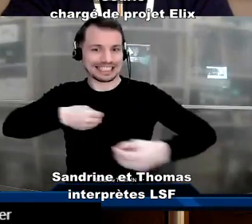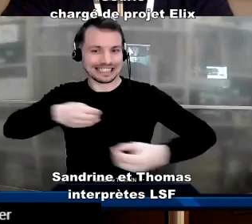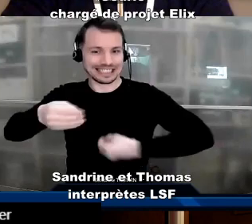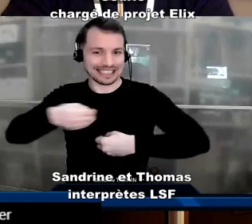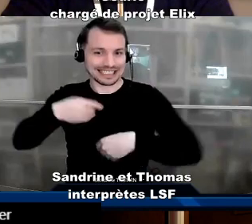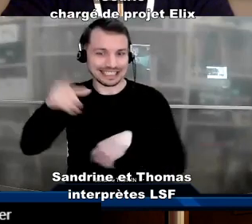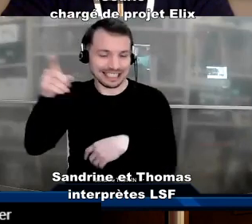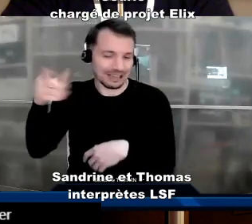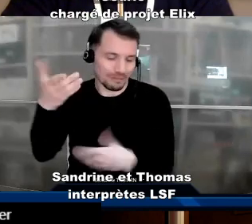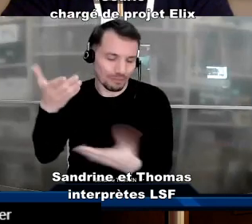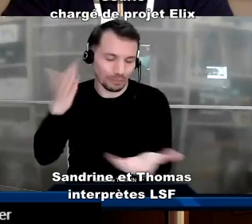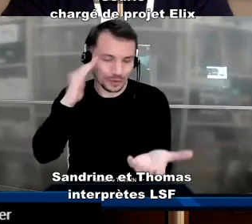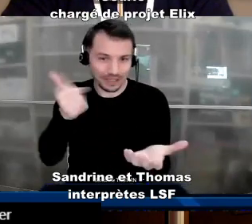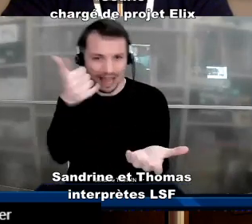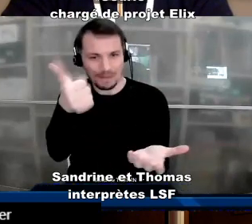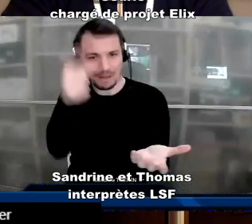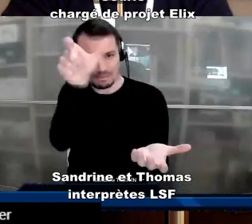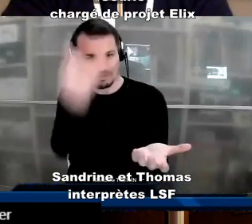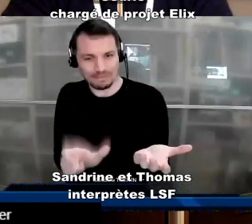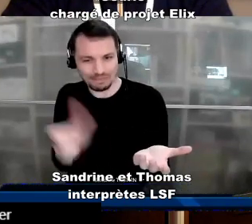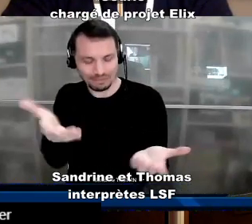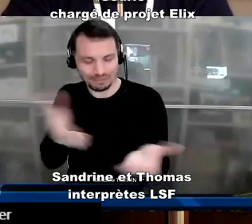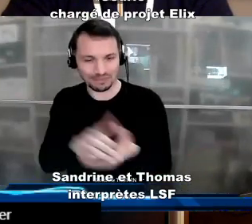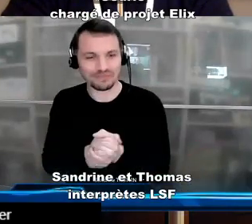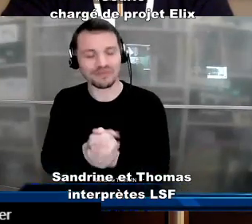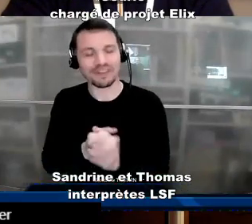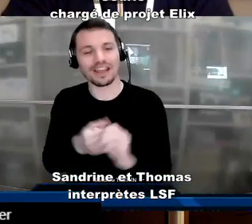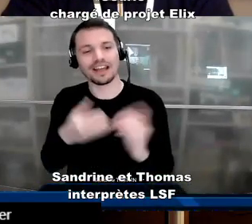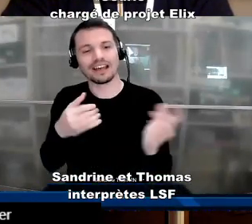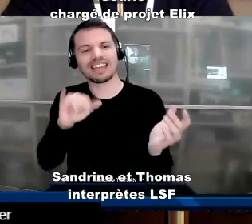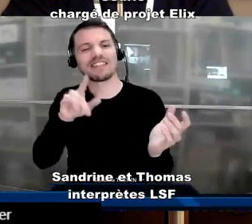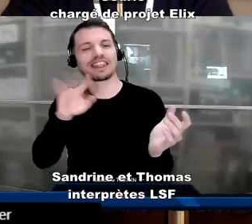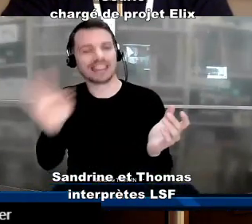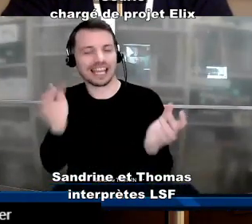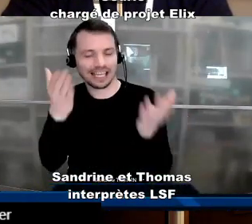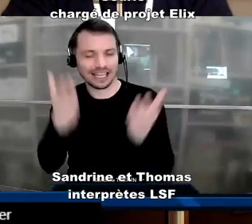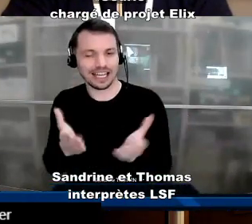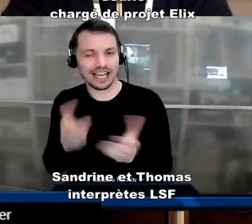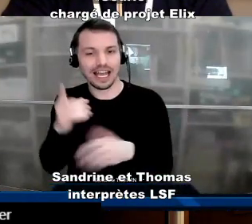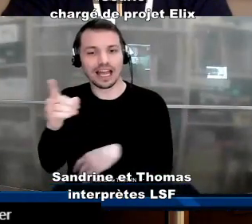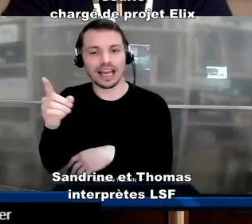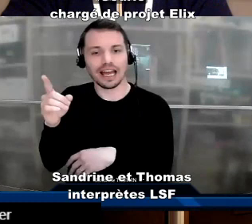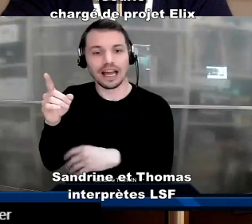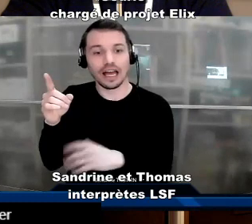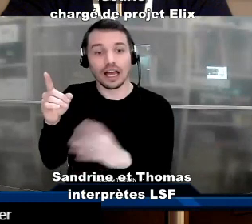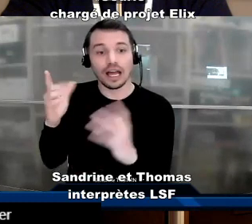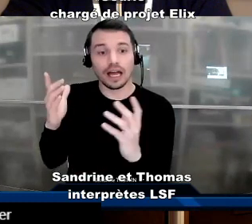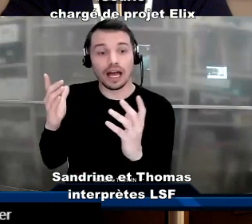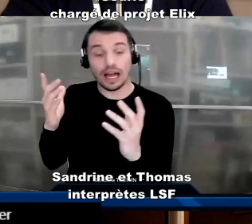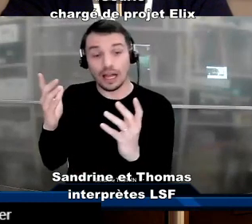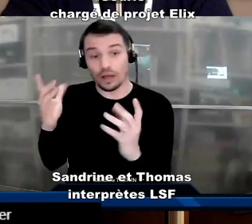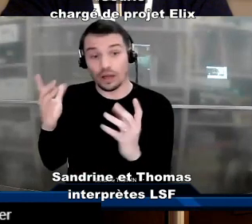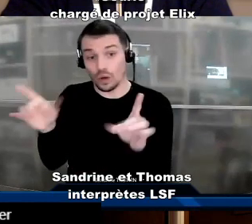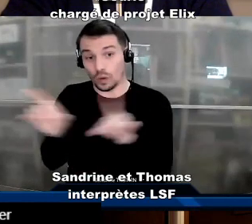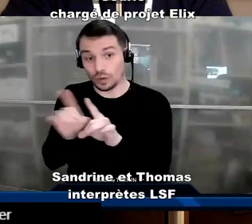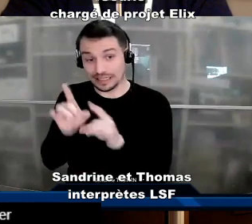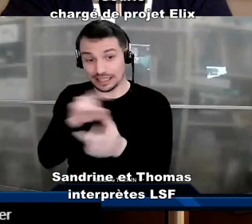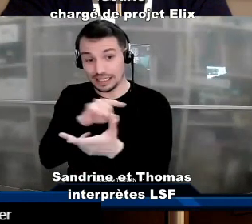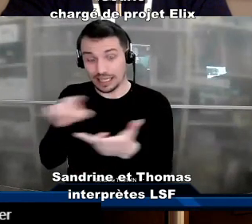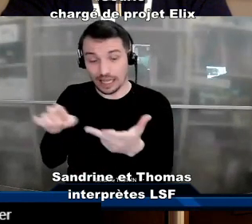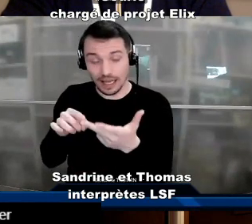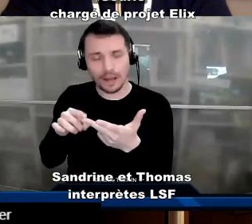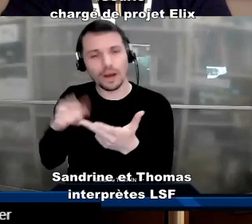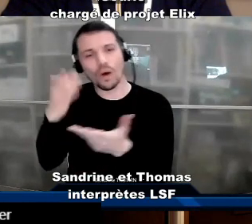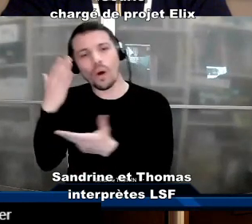de l'IVT. Voilà, L'IVT, ouais, exactement. Dans Emmanuel, on a fait aussi, on a aussi un format qui